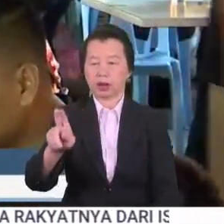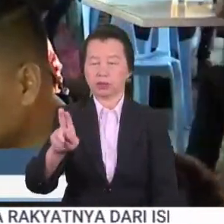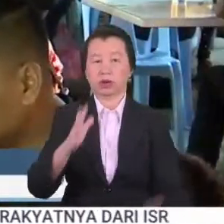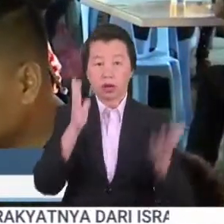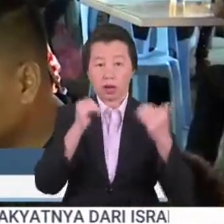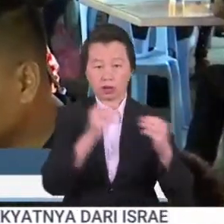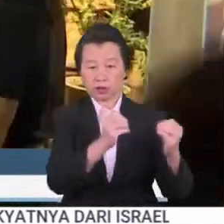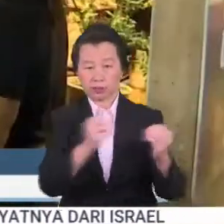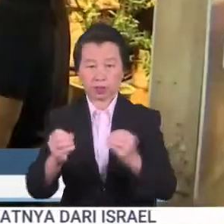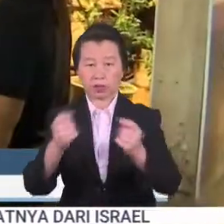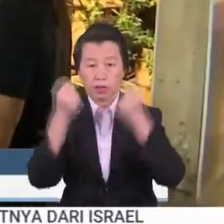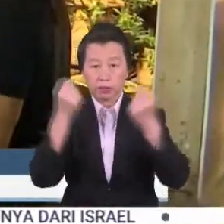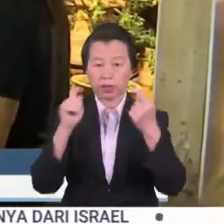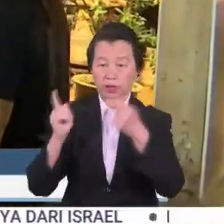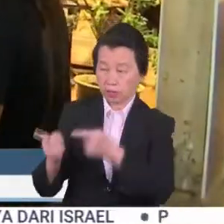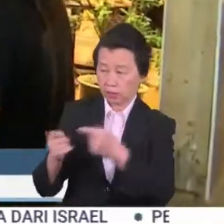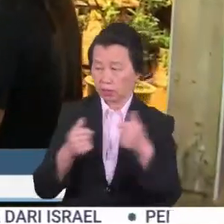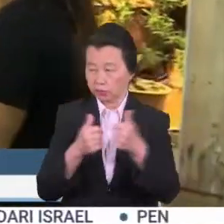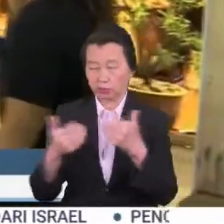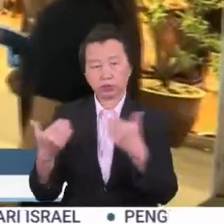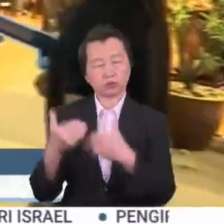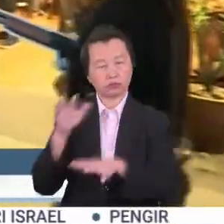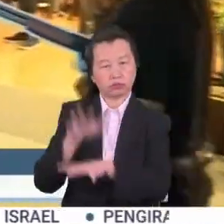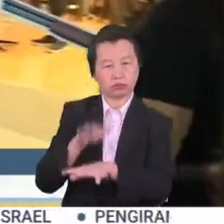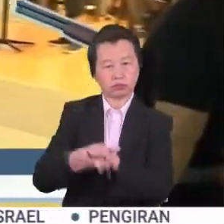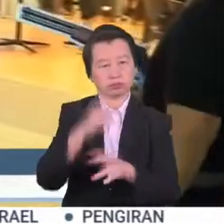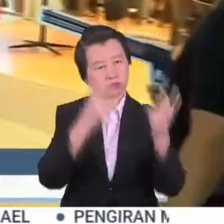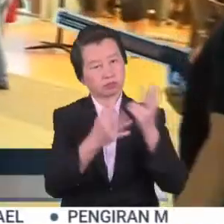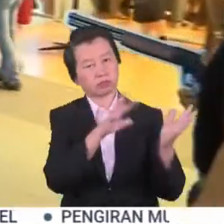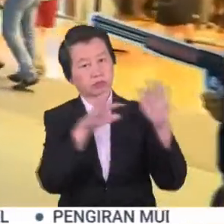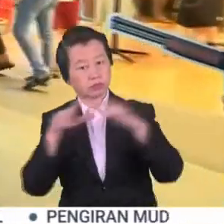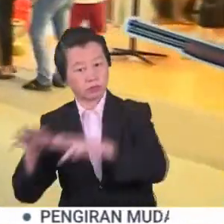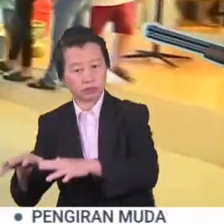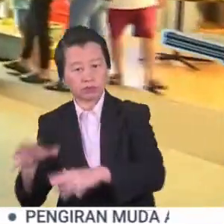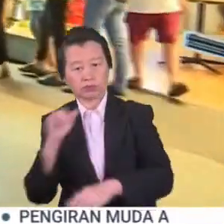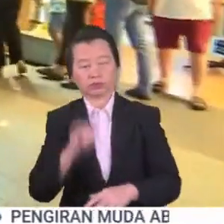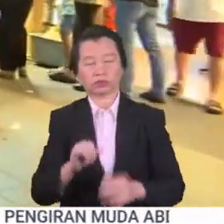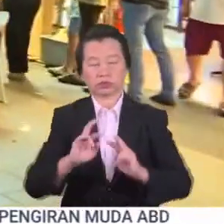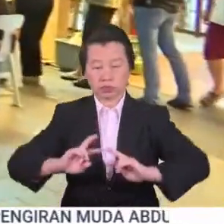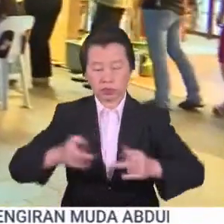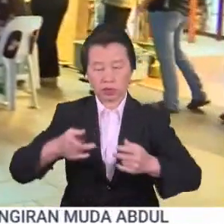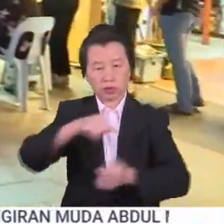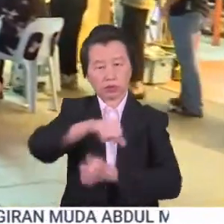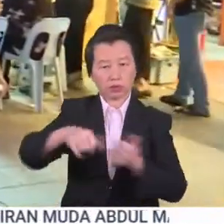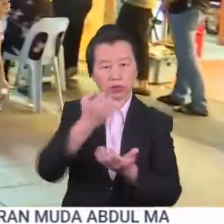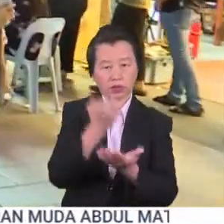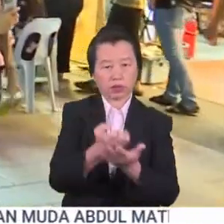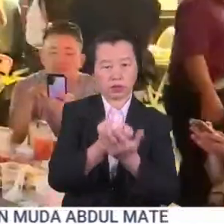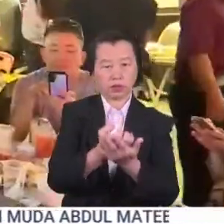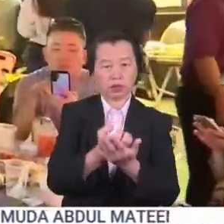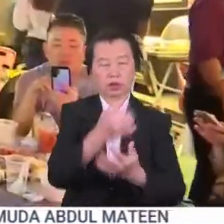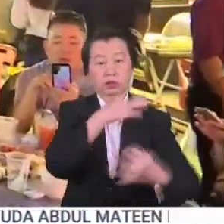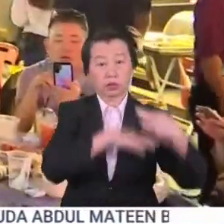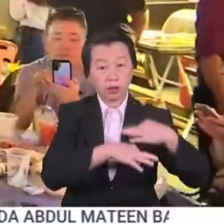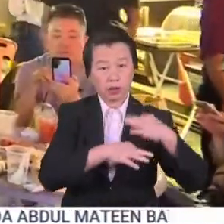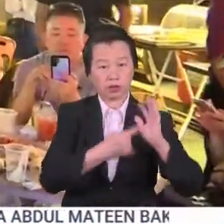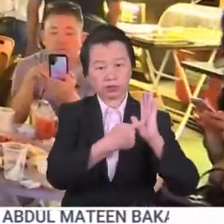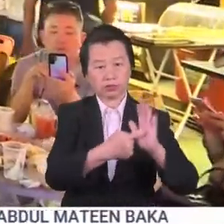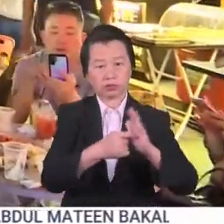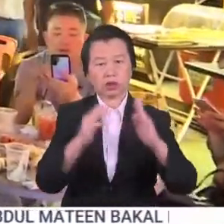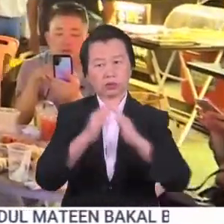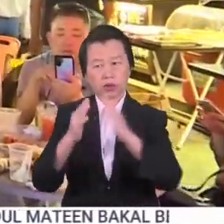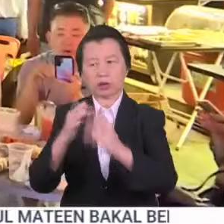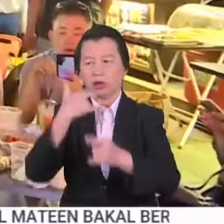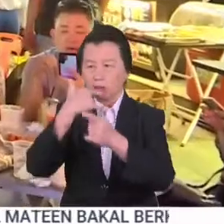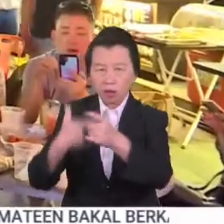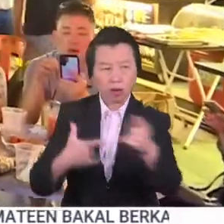berharap penganjuran festival itu akan terus mendapat sambutan pengunjung ia untuk meningkatkan sosioekonomi tempatan menunjukkan pekan lama